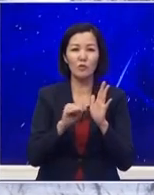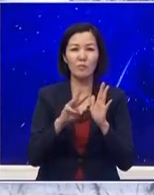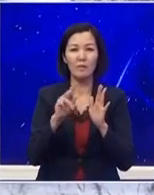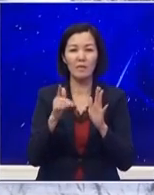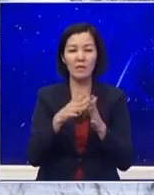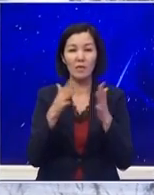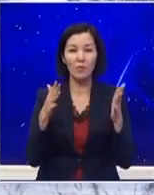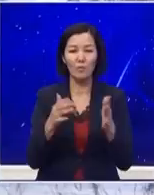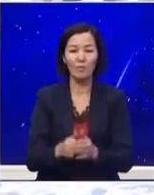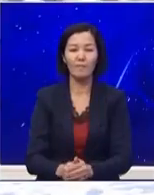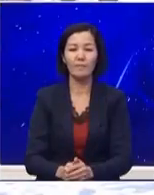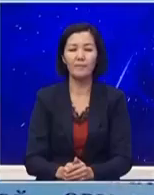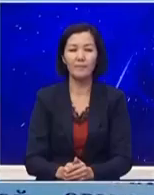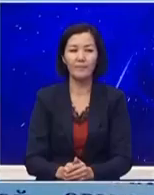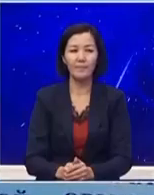теңгеден асады.